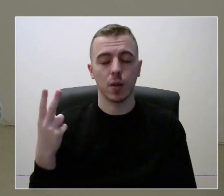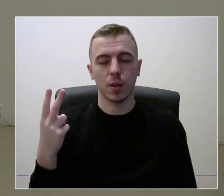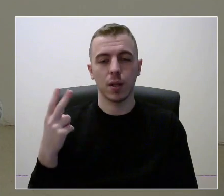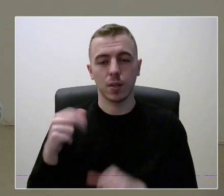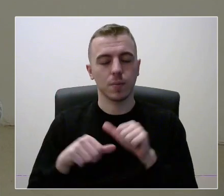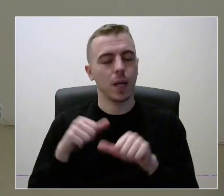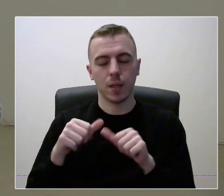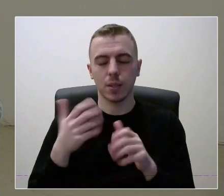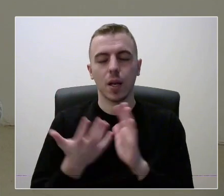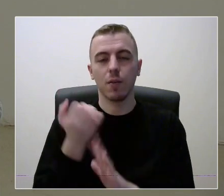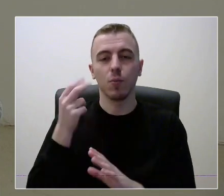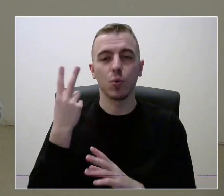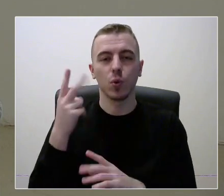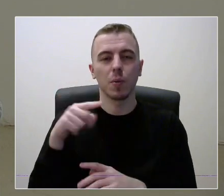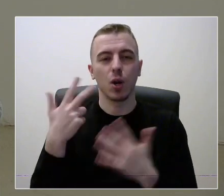tai